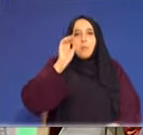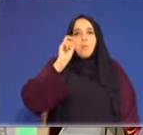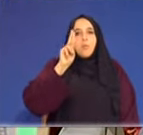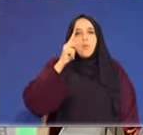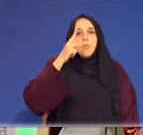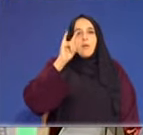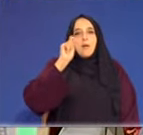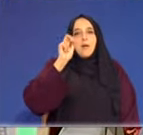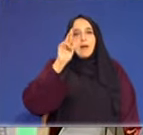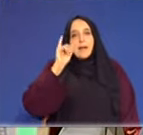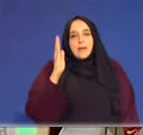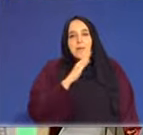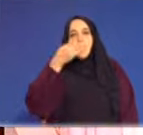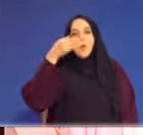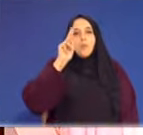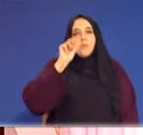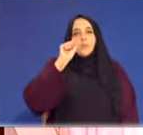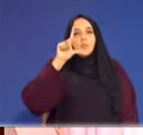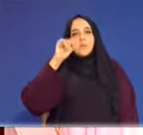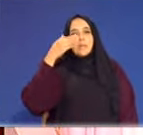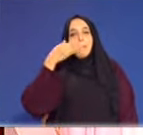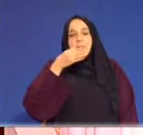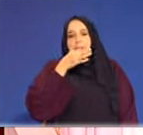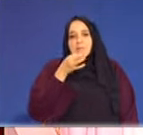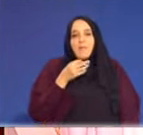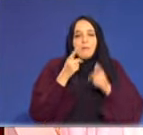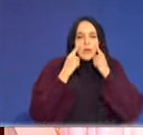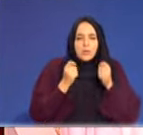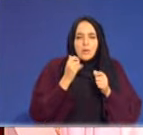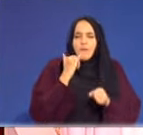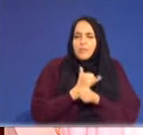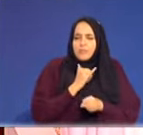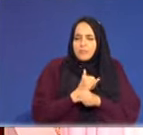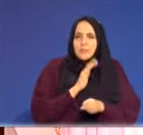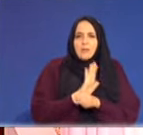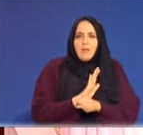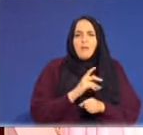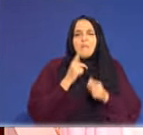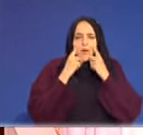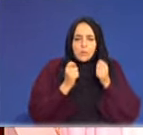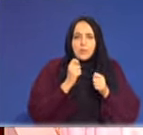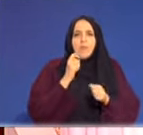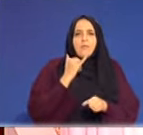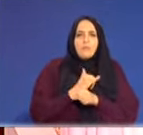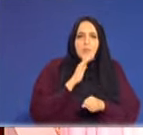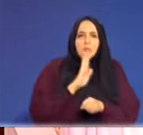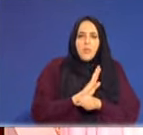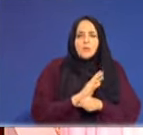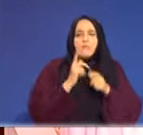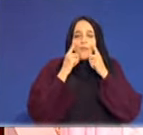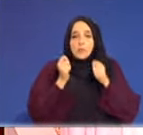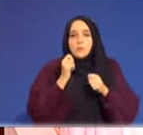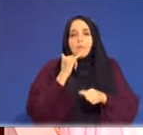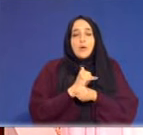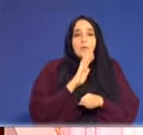ومسلم وغيرهما يقول في نهاية الحديث: ألا وقول الزور، ألا وقول الزور. الصحابة قالوا، كان